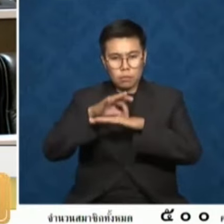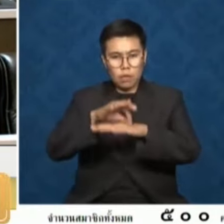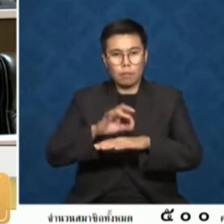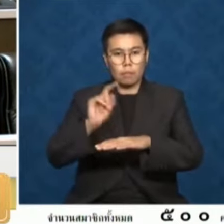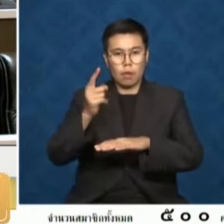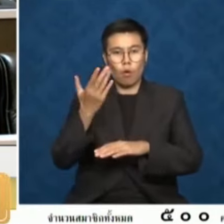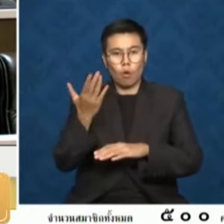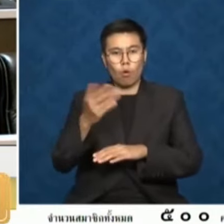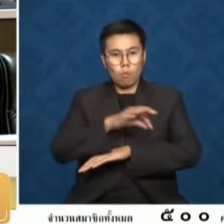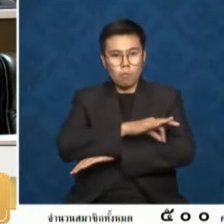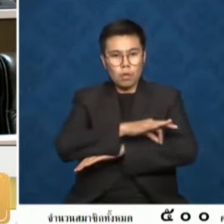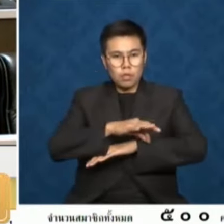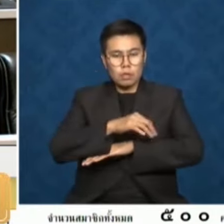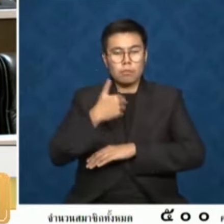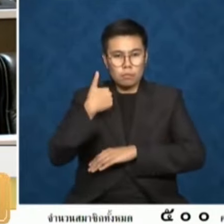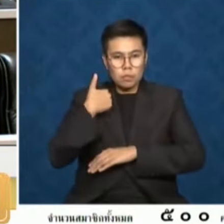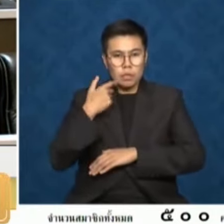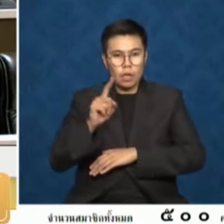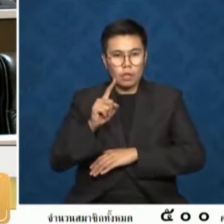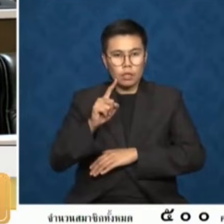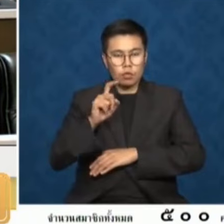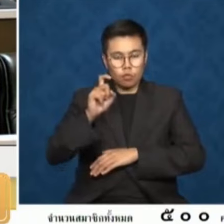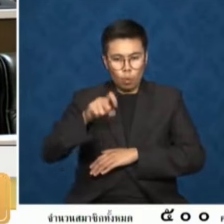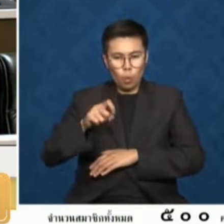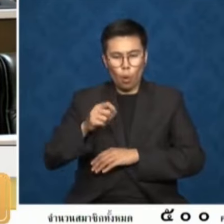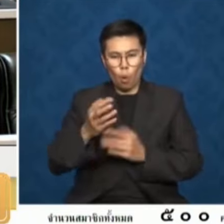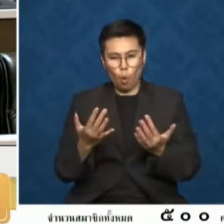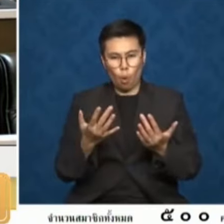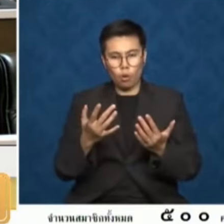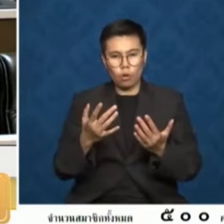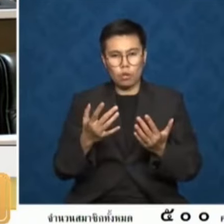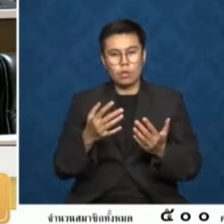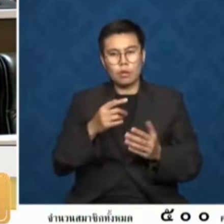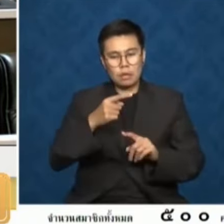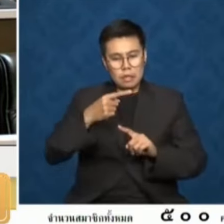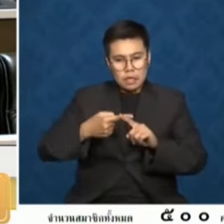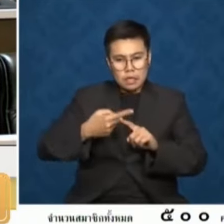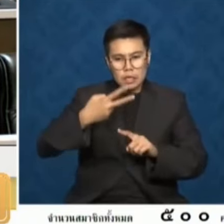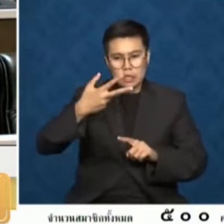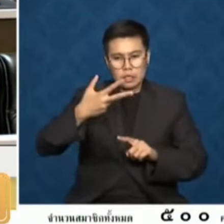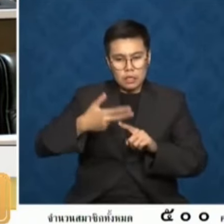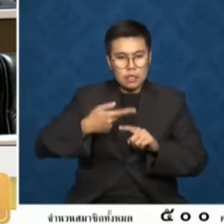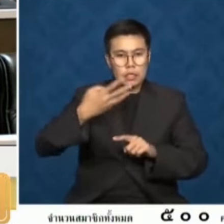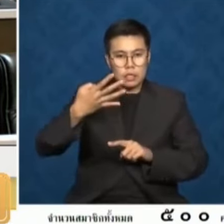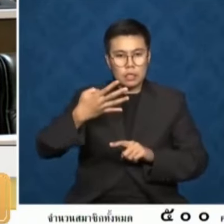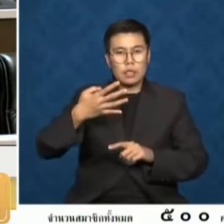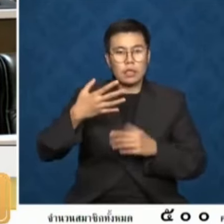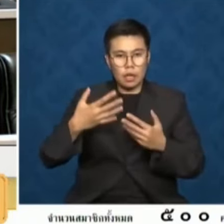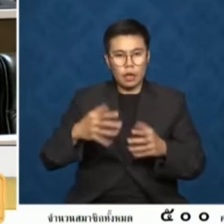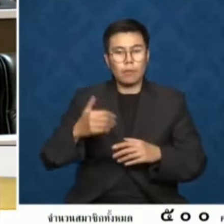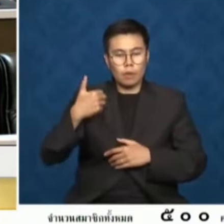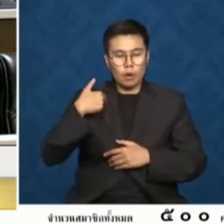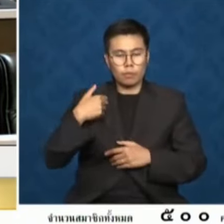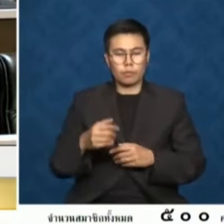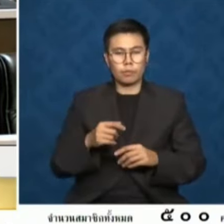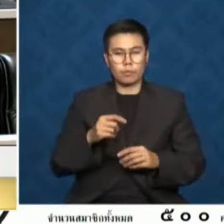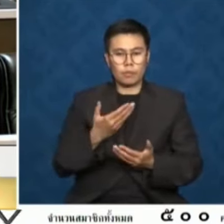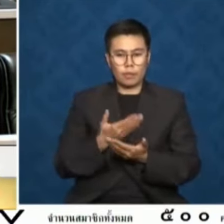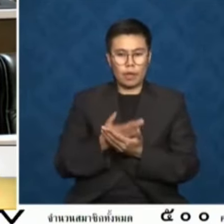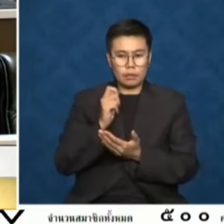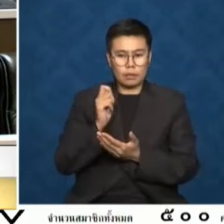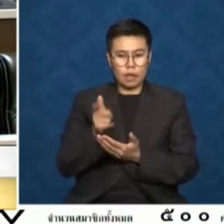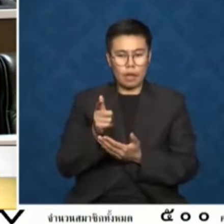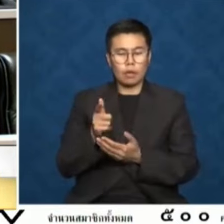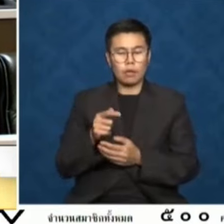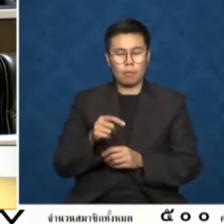อให้บัญชีที่มีอยู่ในบางครั้งต้องใช้ระยะเวลาถึง 3-4 เดือนแม้แต่การบรรจุแต่งตั้งลูกจ้างก็เช่นเดียวกัน